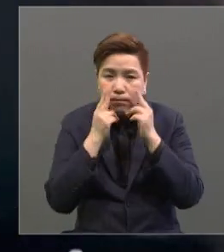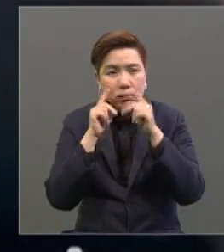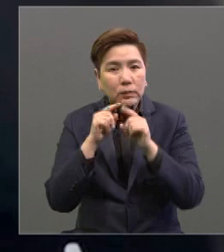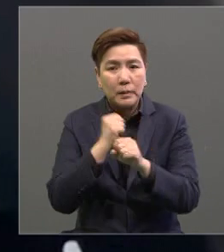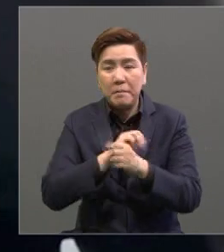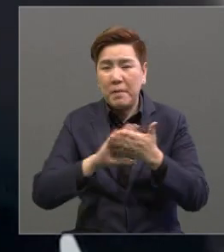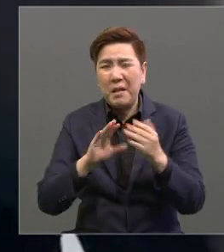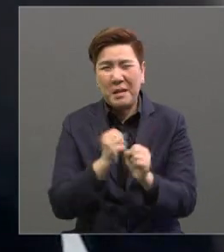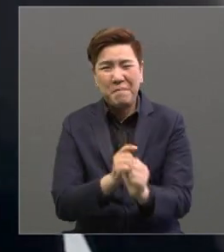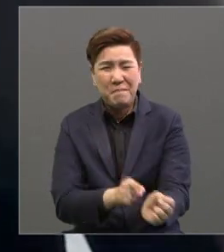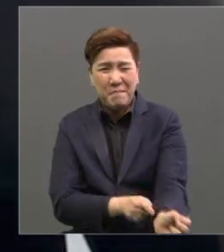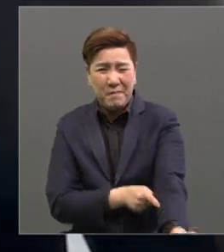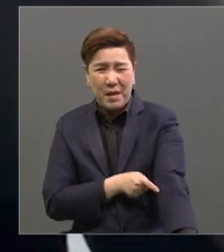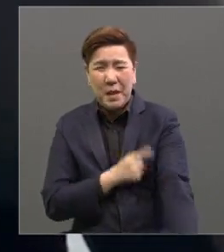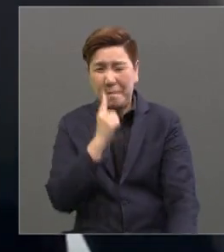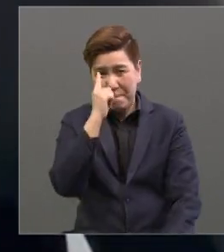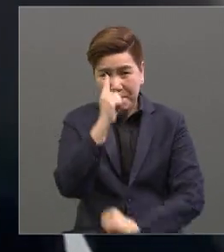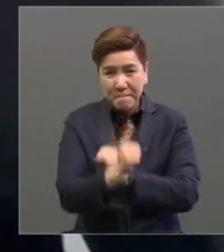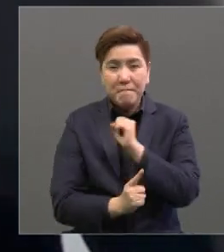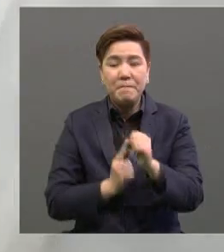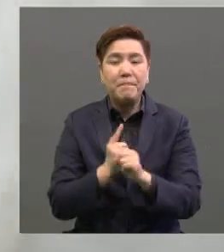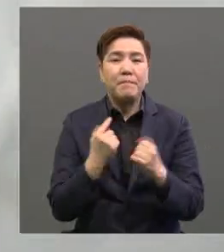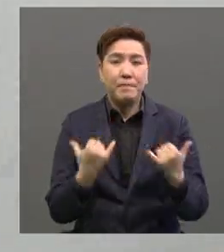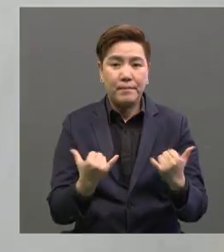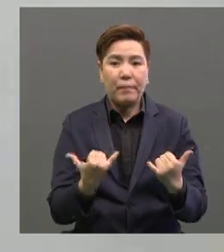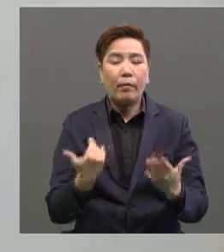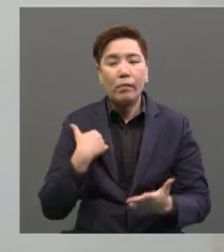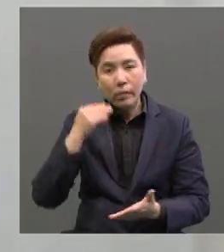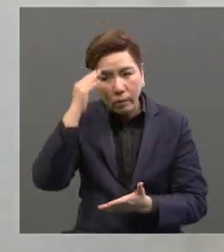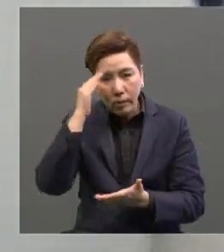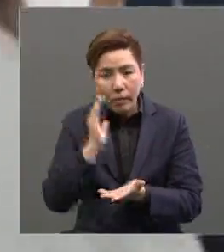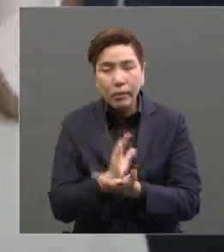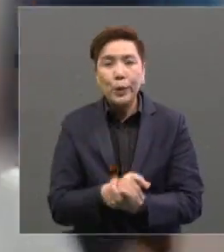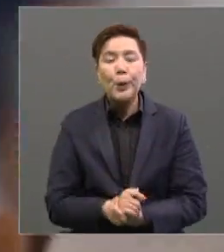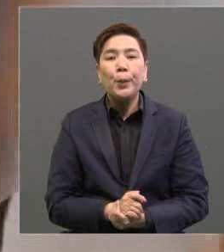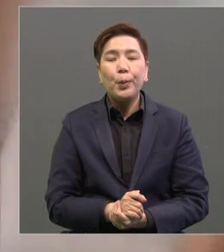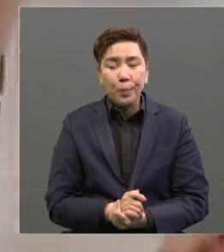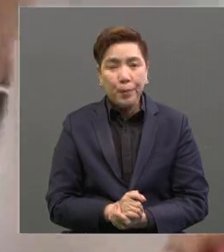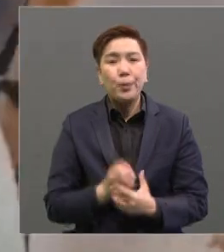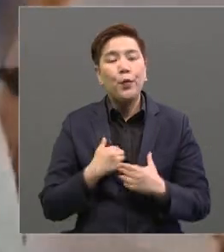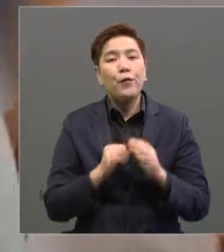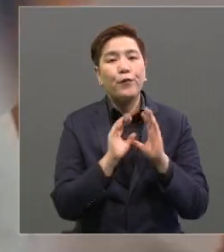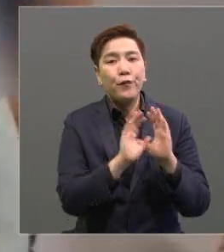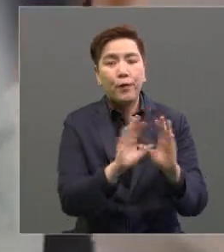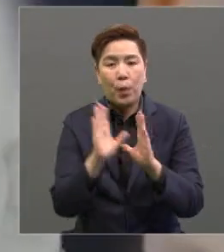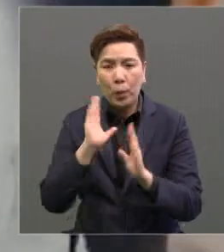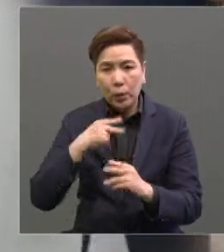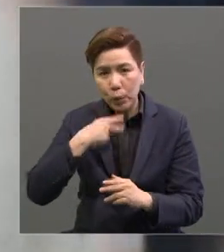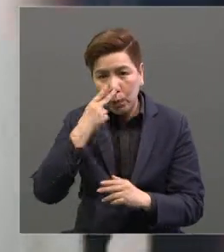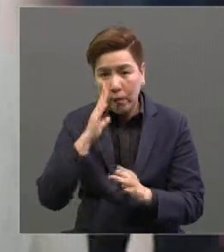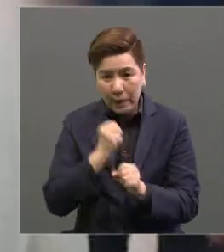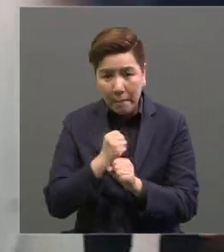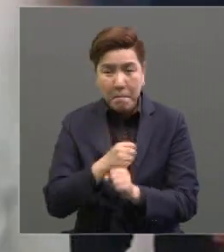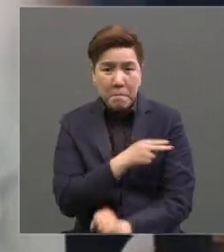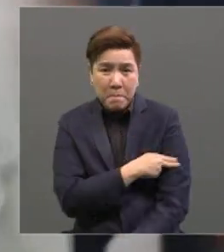ไม่ได้เพิ่งทำนะนี่ทำมา 1ปีแล้วครับเพราะฉะนั้นทางเจ้าหน้าที่ฝากเลยนะครับของหอให้ประชาชนศึกษาข้อ